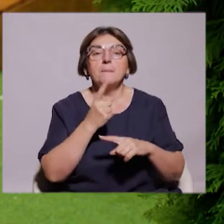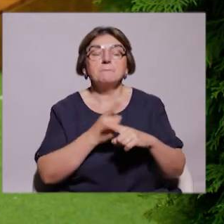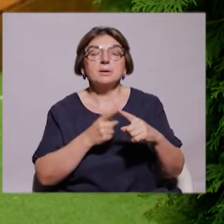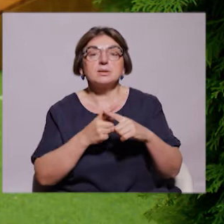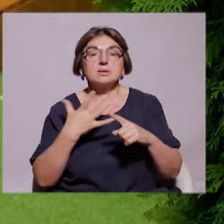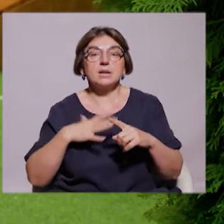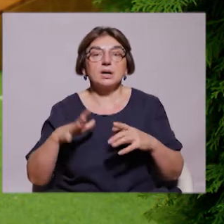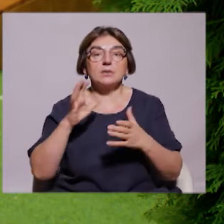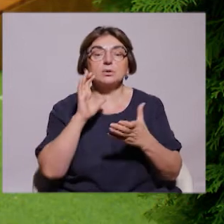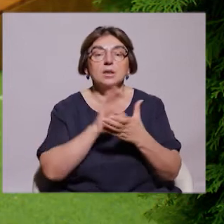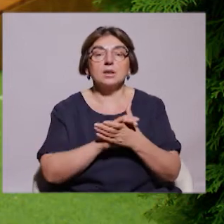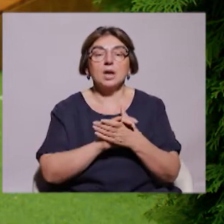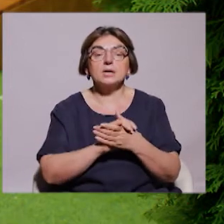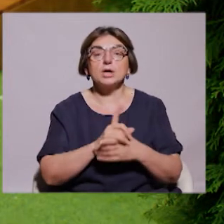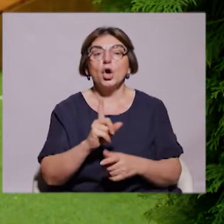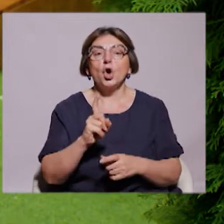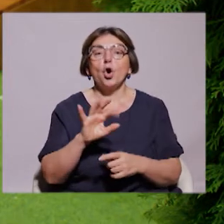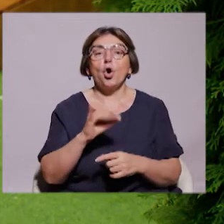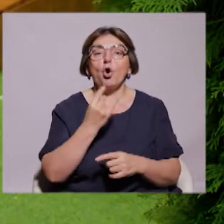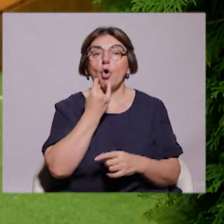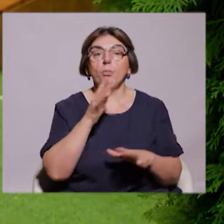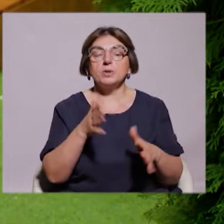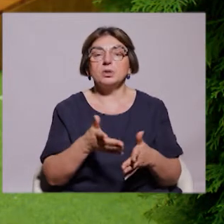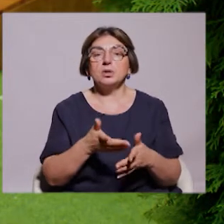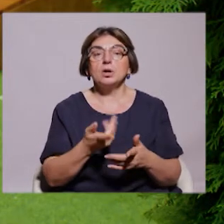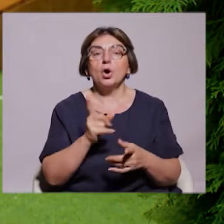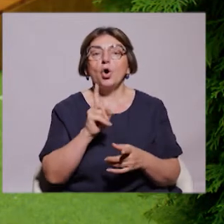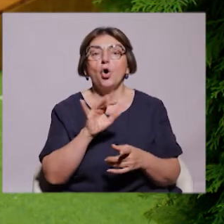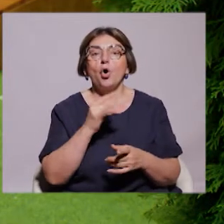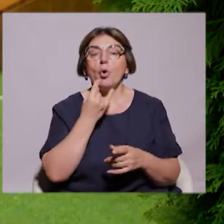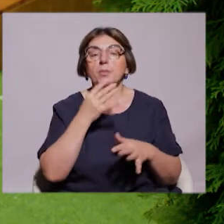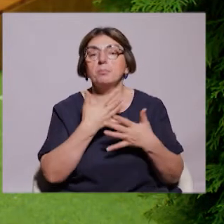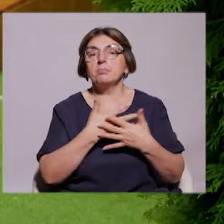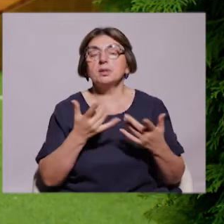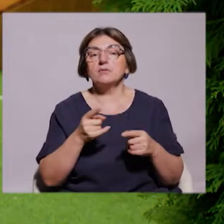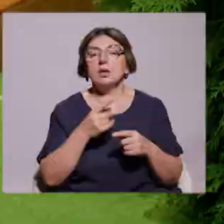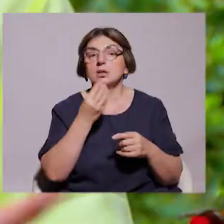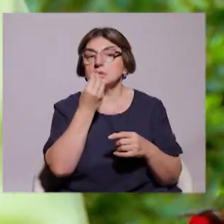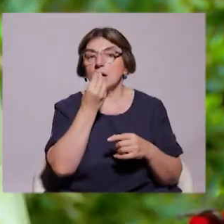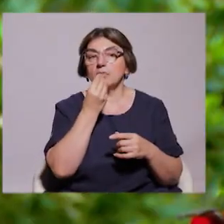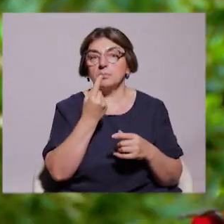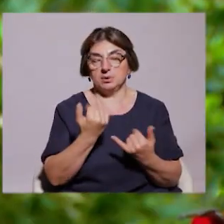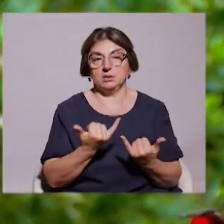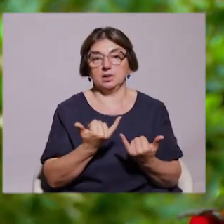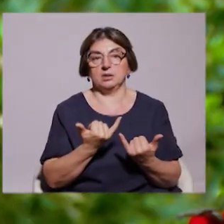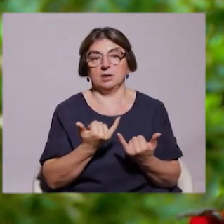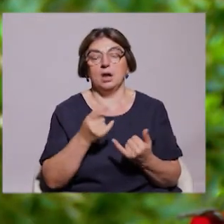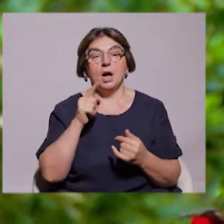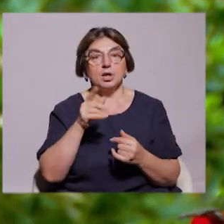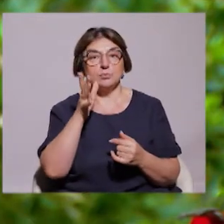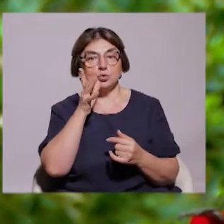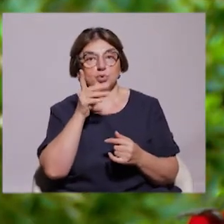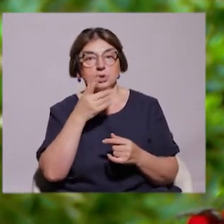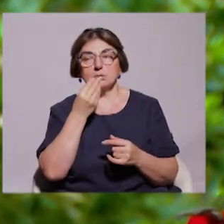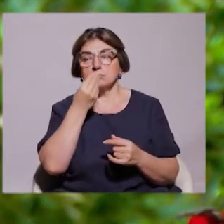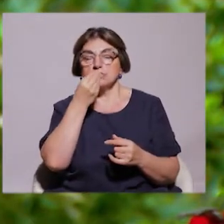მოგეხსენებათ, რომ ხოხობისაგან დამზადებული საკვები დღეს არამხოლოდ მაშინ წარმოადგენდა დელიკატესს და ფუფუნებისაგანს, არამედ დღესაც არის ფუფუნებისაგანი